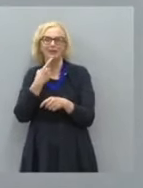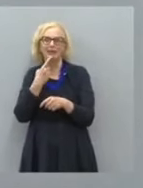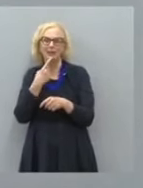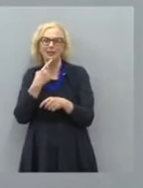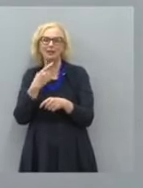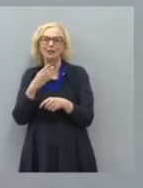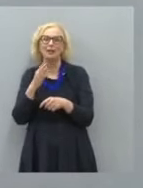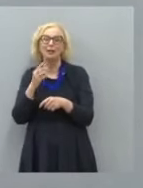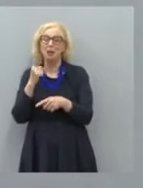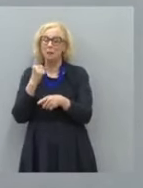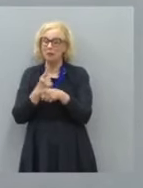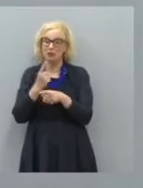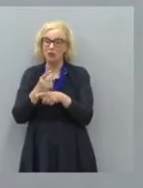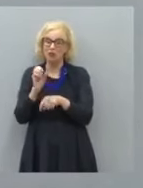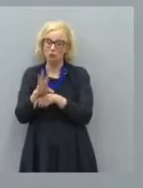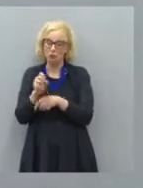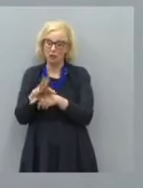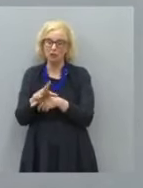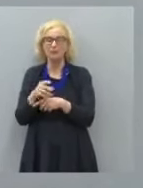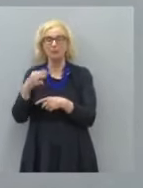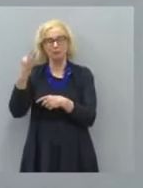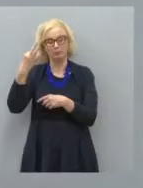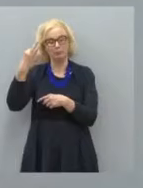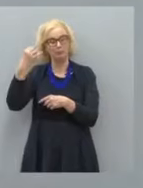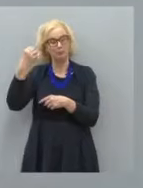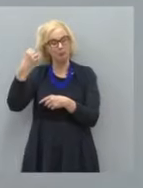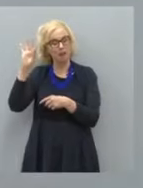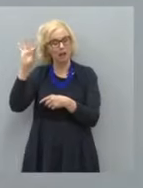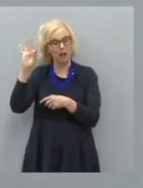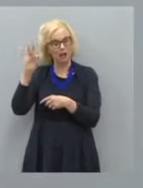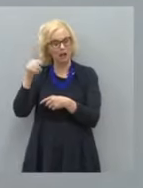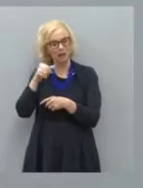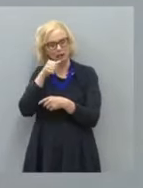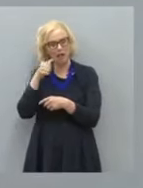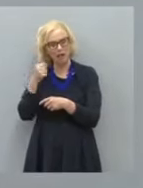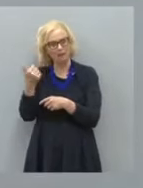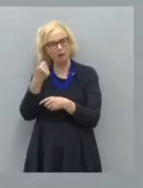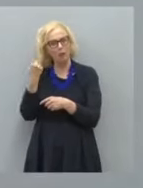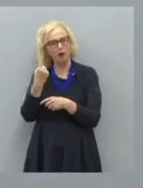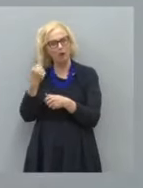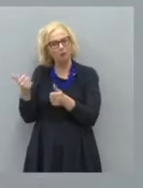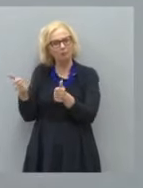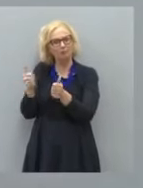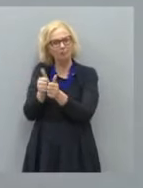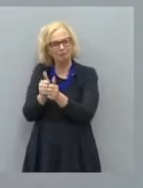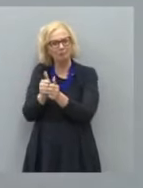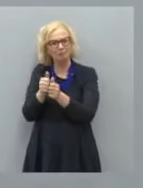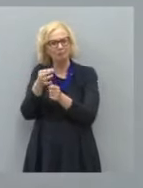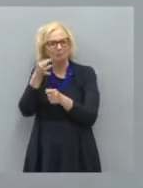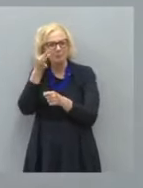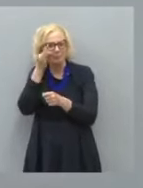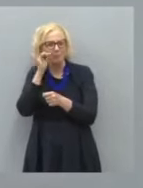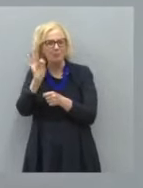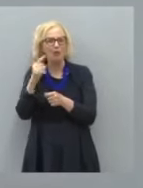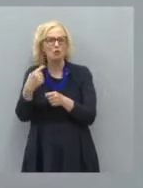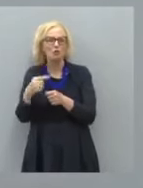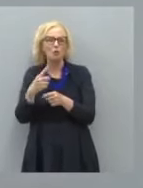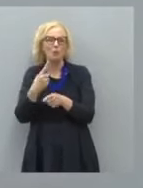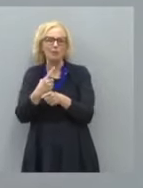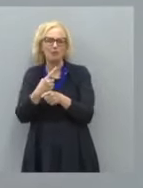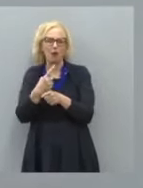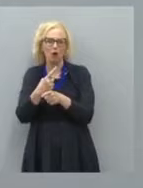importante per i bei avere la possibilità di avere un'assistenza più specifica e più mirata alle loro esigenze